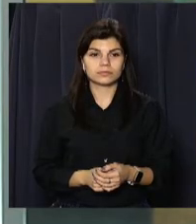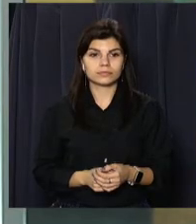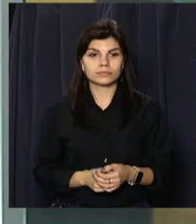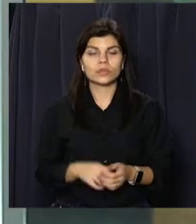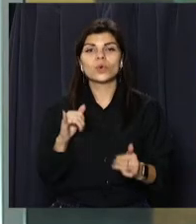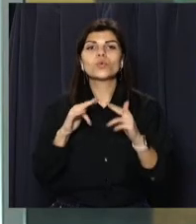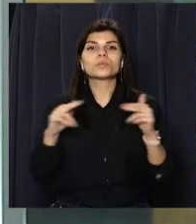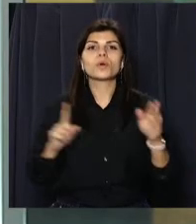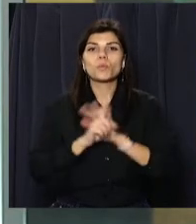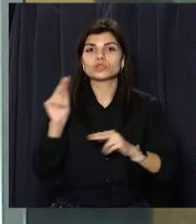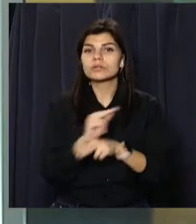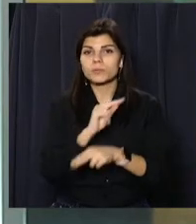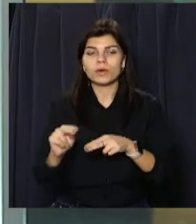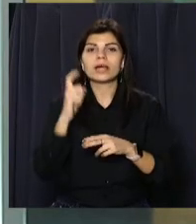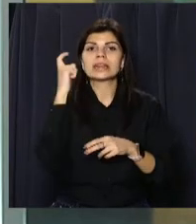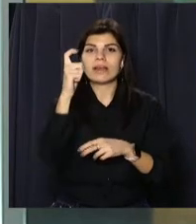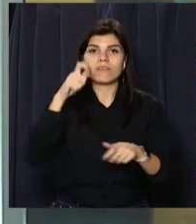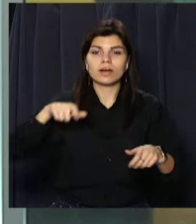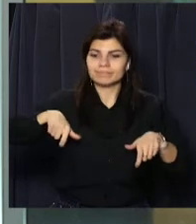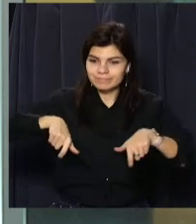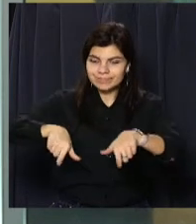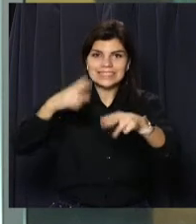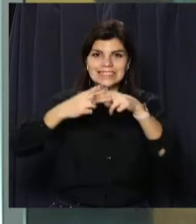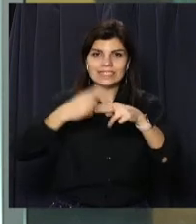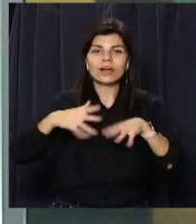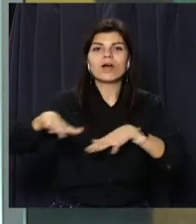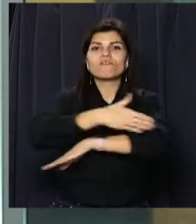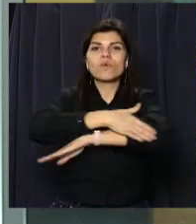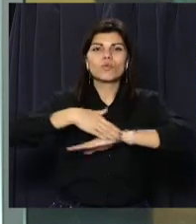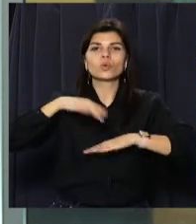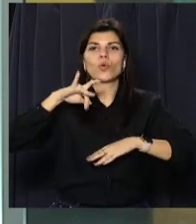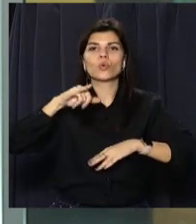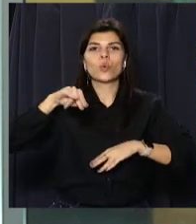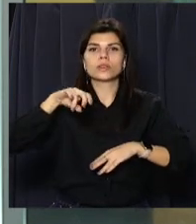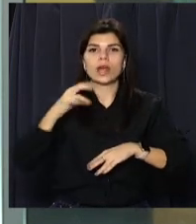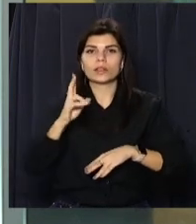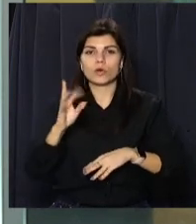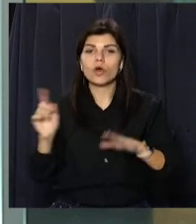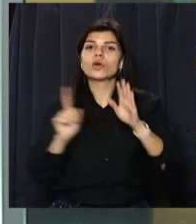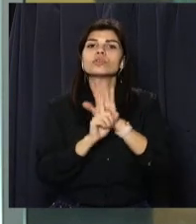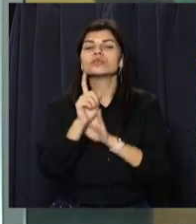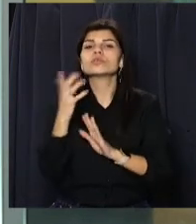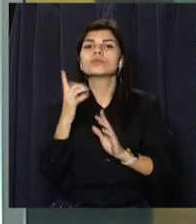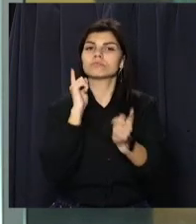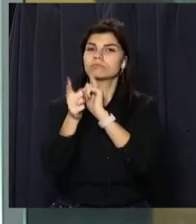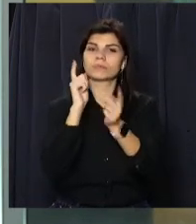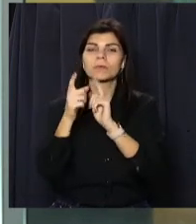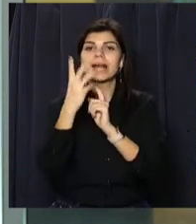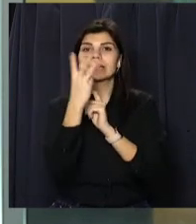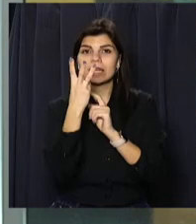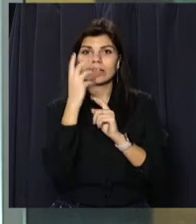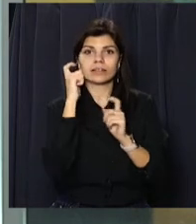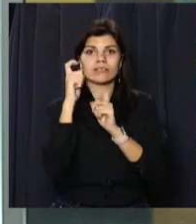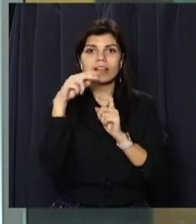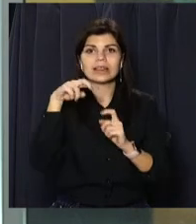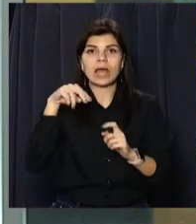У Дніпрі почали ремонтувати трамвайні колії по вулиці Руденка. Спочатку взялися за гілку, якою курсують вагони 3-го